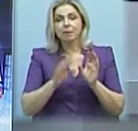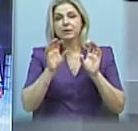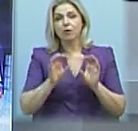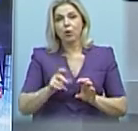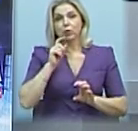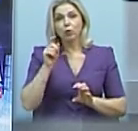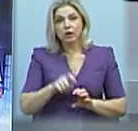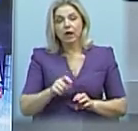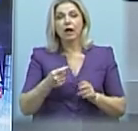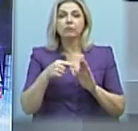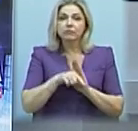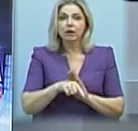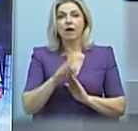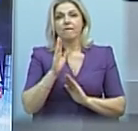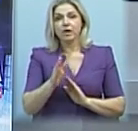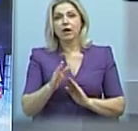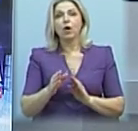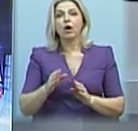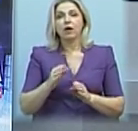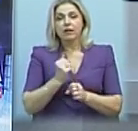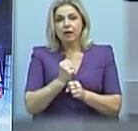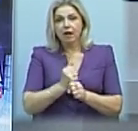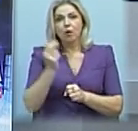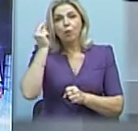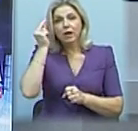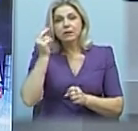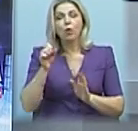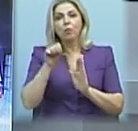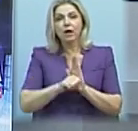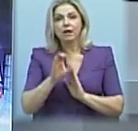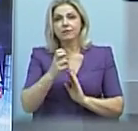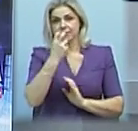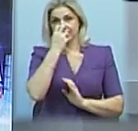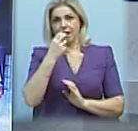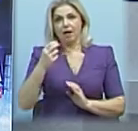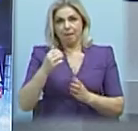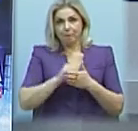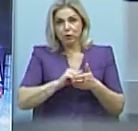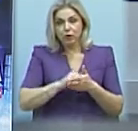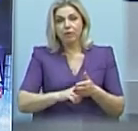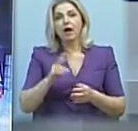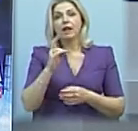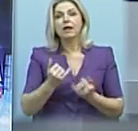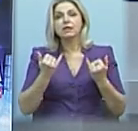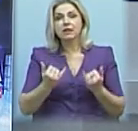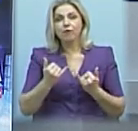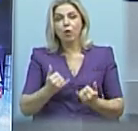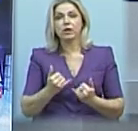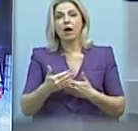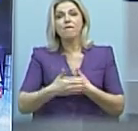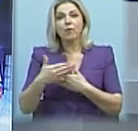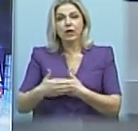кодексу України, тобто у посібництві у вчиненні умисного вбивства з корисливих мотивів. На сьогодні, за версією сторони